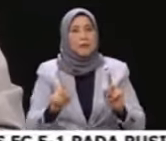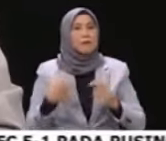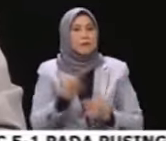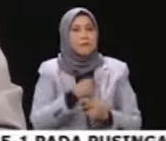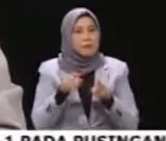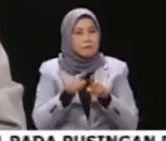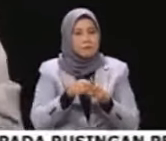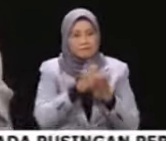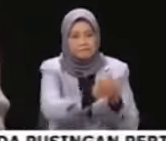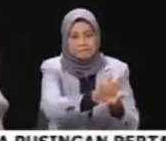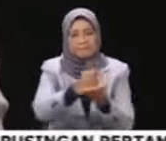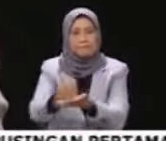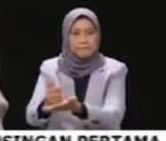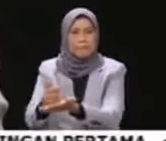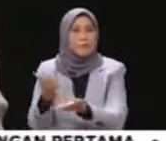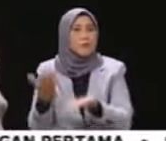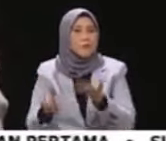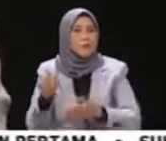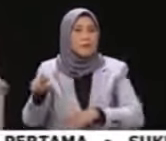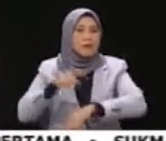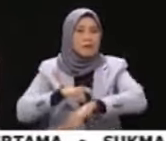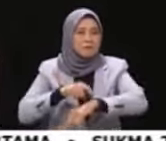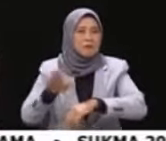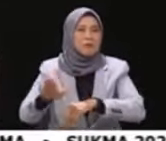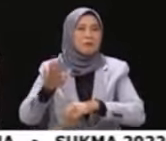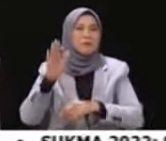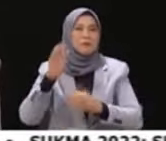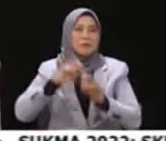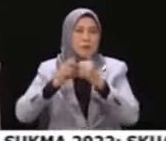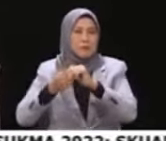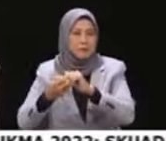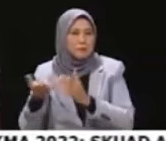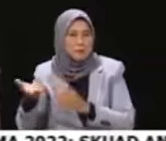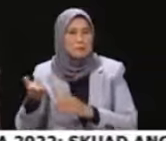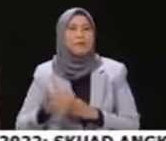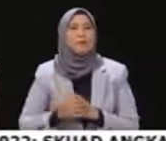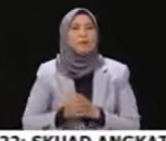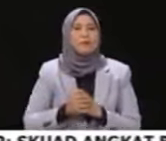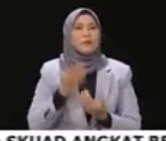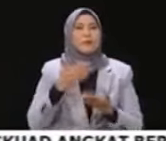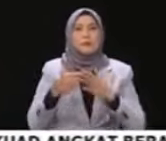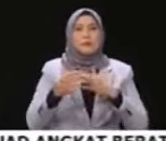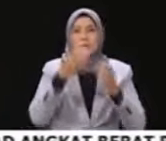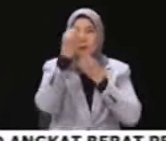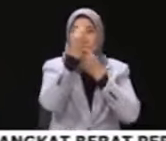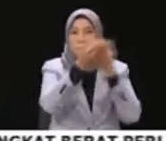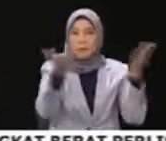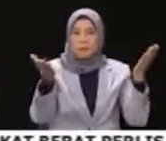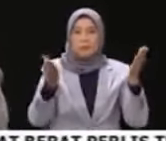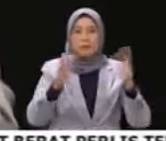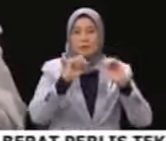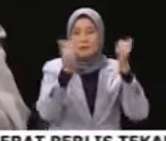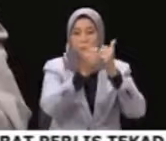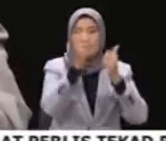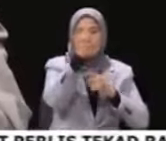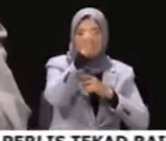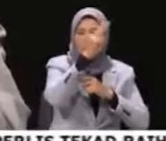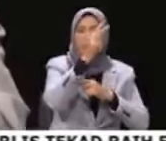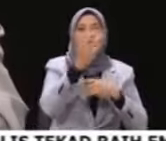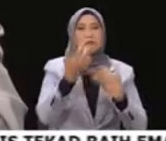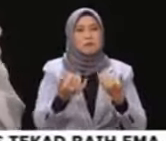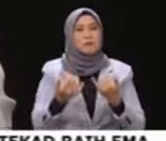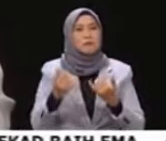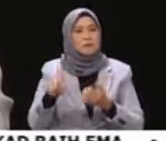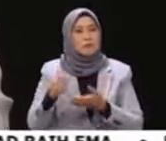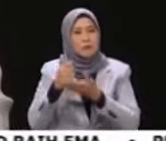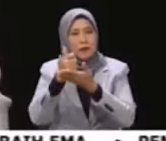berbakti kerana kita yakin ini masa dia. Saya tekan kepada semua agensi kita, ini masa dia. Masa kita belum tentu pula.